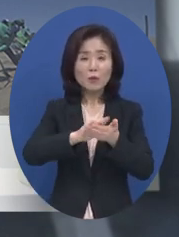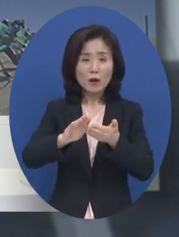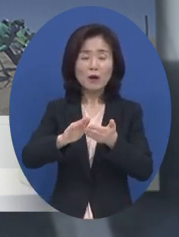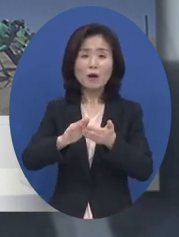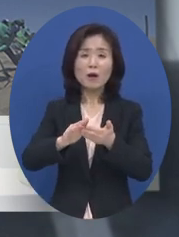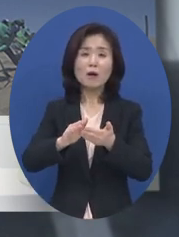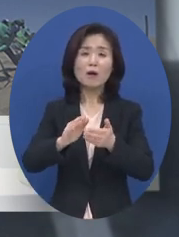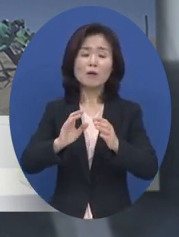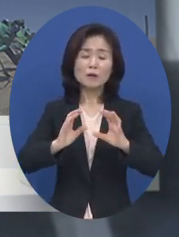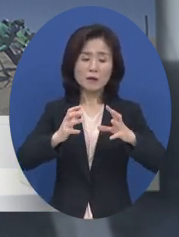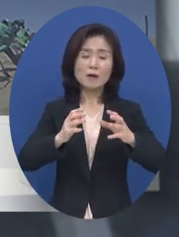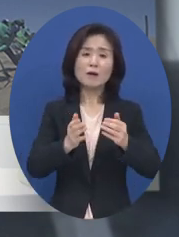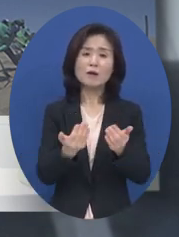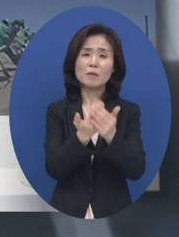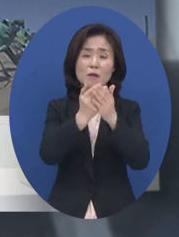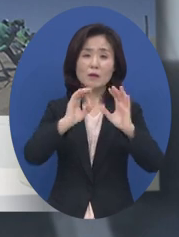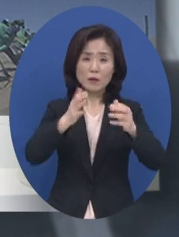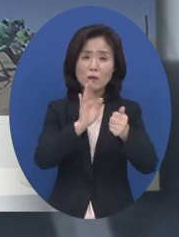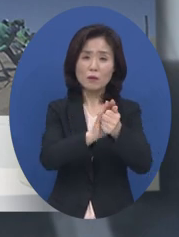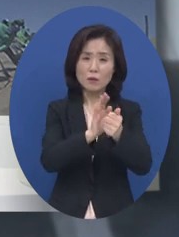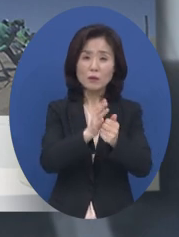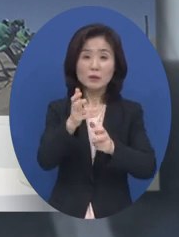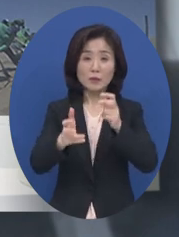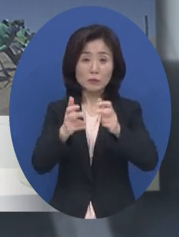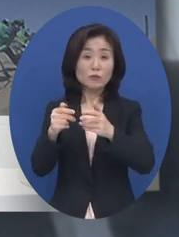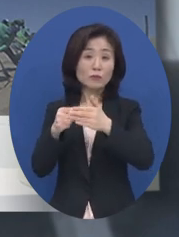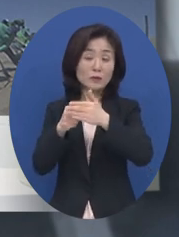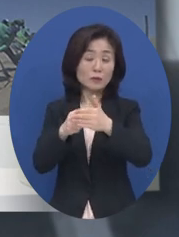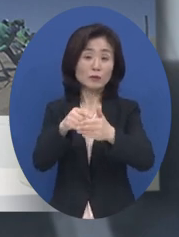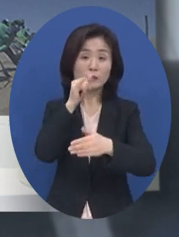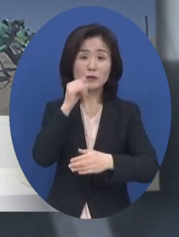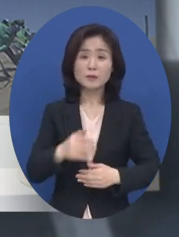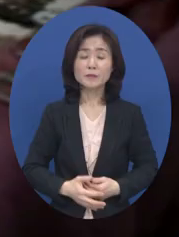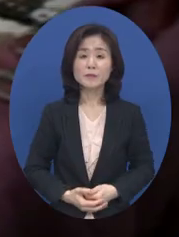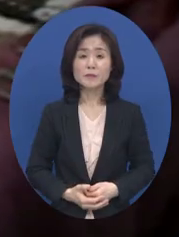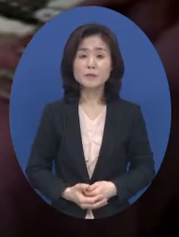추진합니다 병규 gtb 김태희 기자의 보도입니다